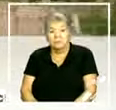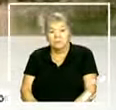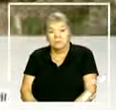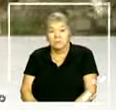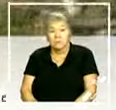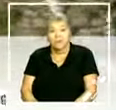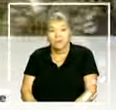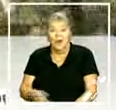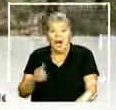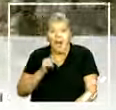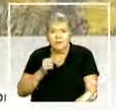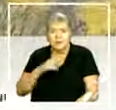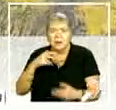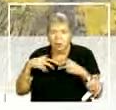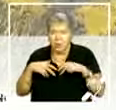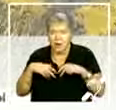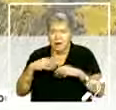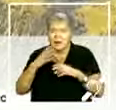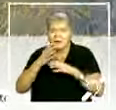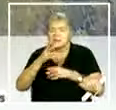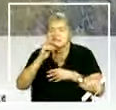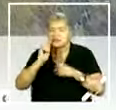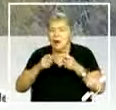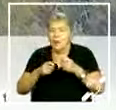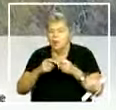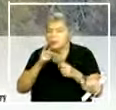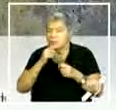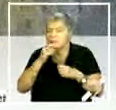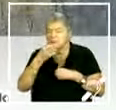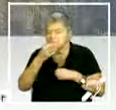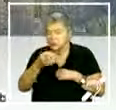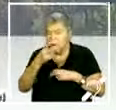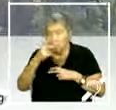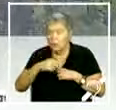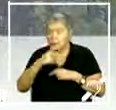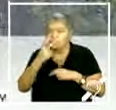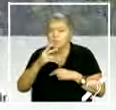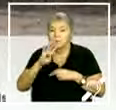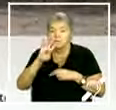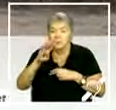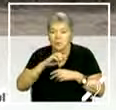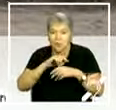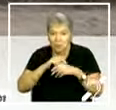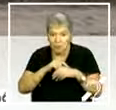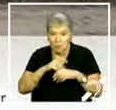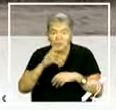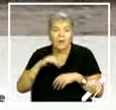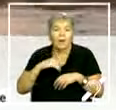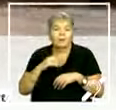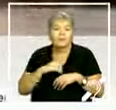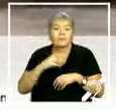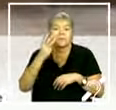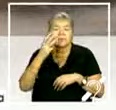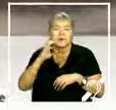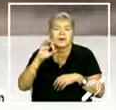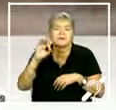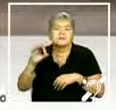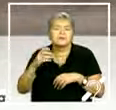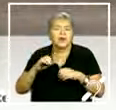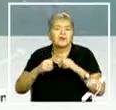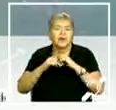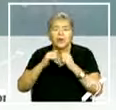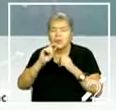Statul Major al Armatei Ucrainene a emis un raport în care se afirmă că în ultimele 24 de ore au avut loc peste 30 de lupte de-a